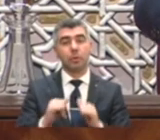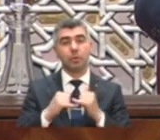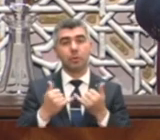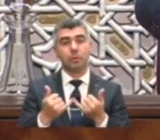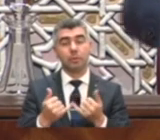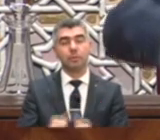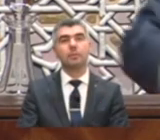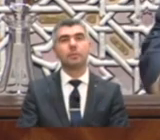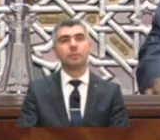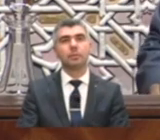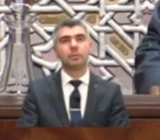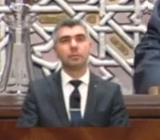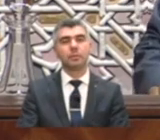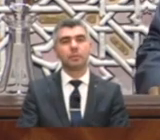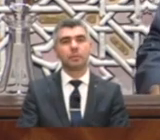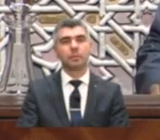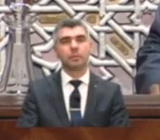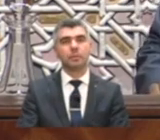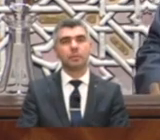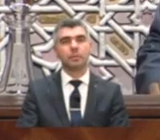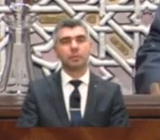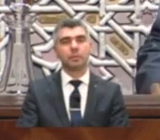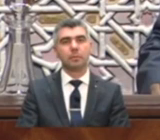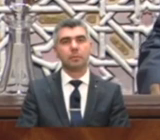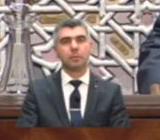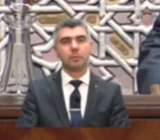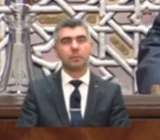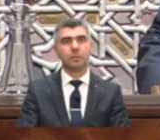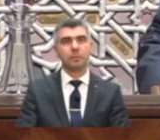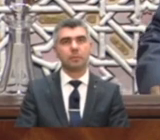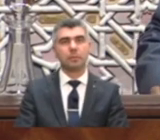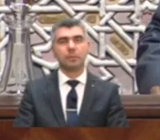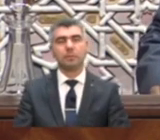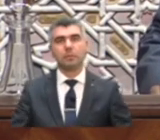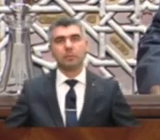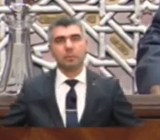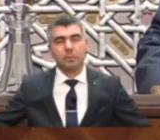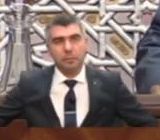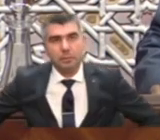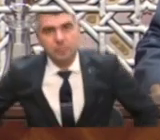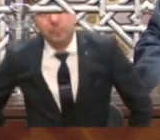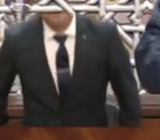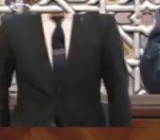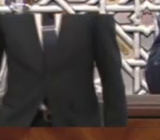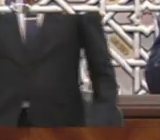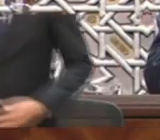انت كذا غي ميتانتيني اسكتي فن نوار ذاش نتباع رخذ مثل نضنبط